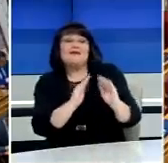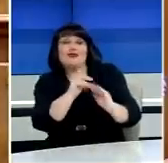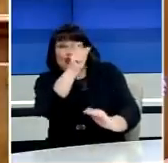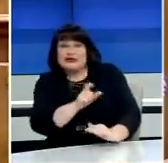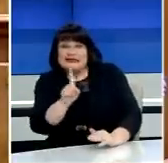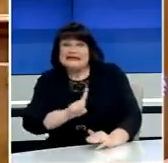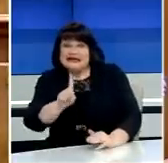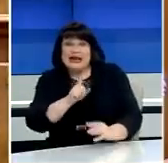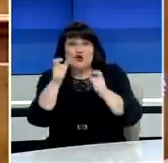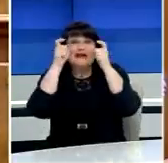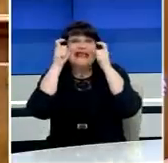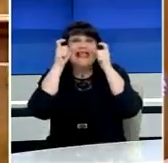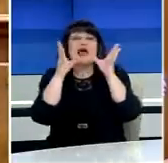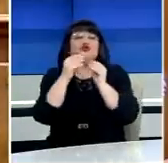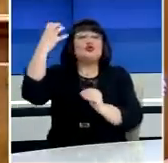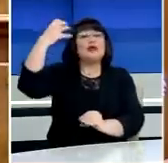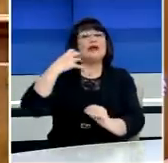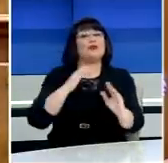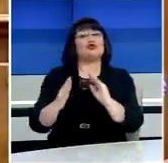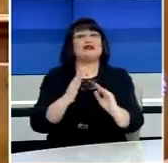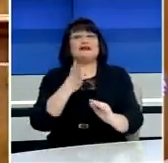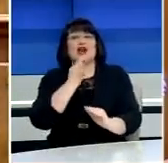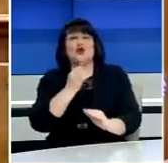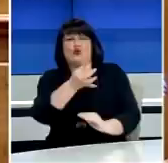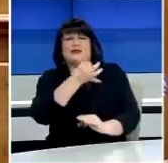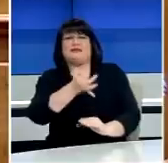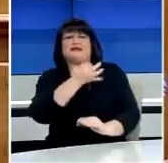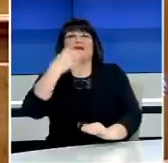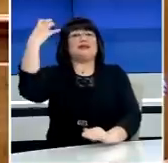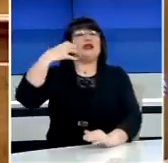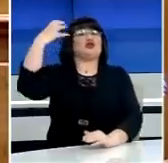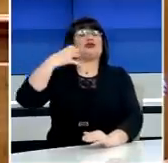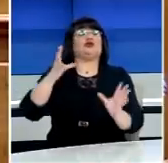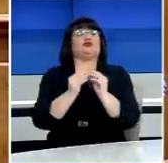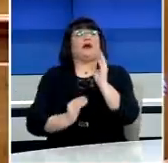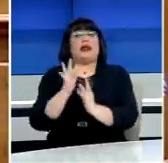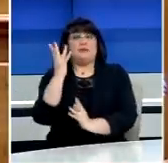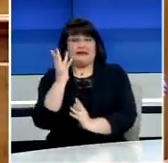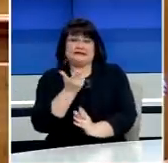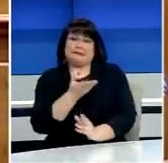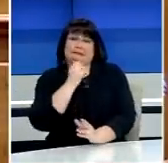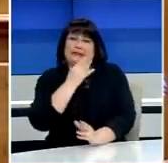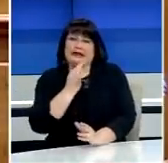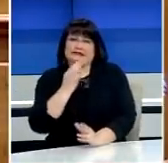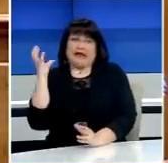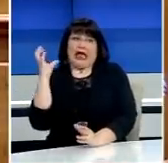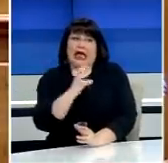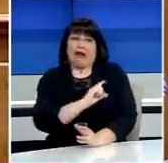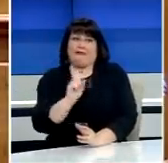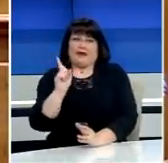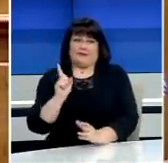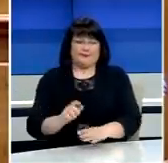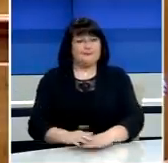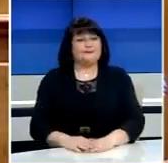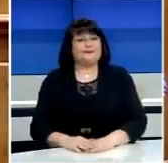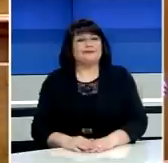Παρουσιάσατε μία εικόνα η οποία είναι μιας διαφορετικής χώρας και σε καμία